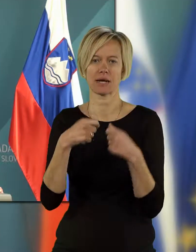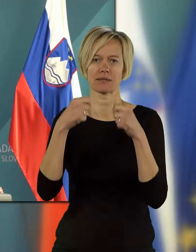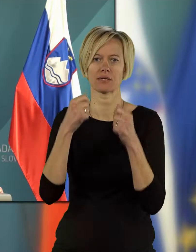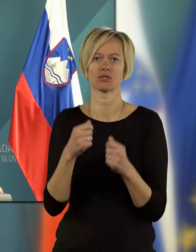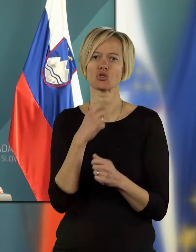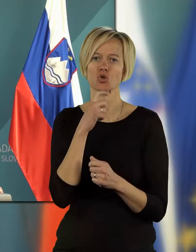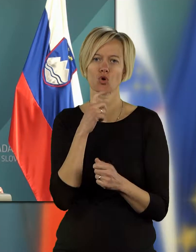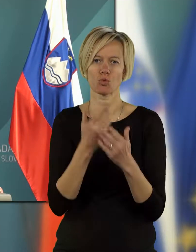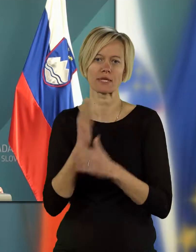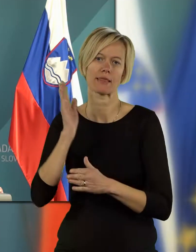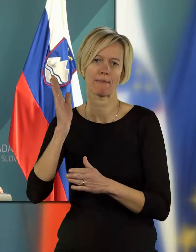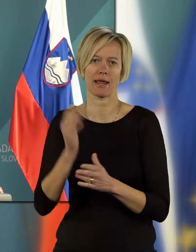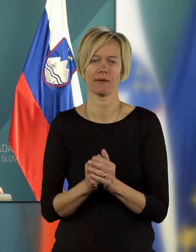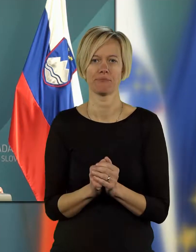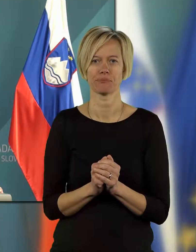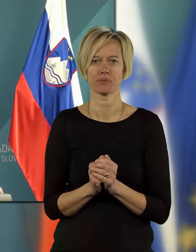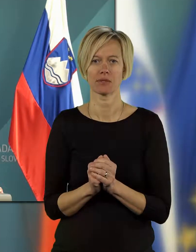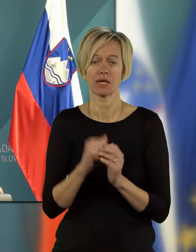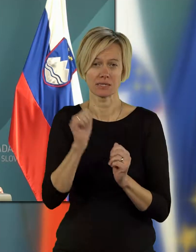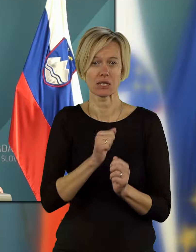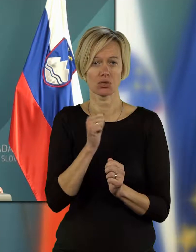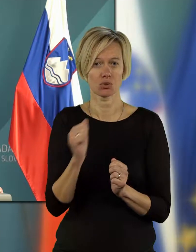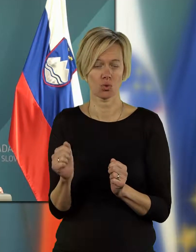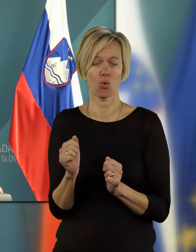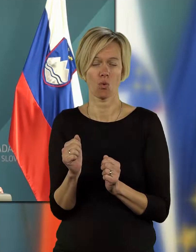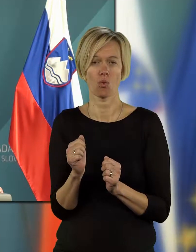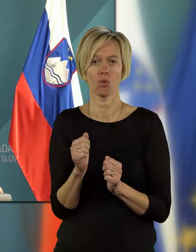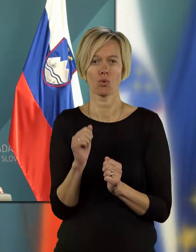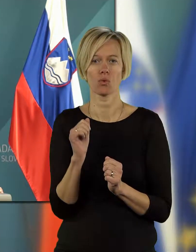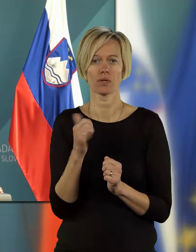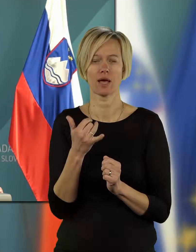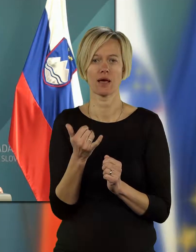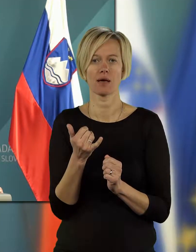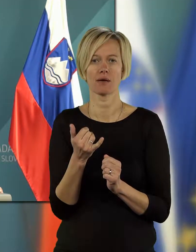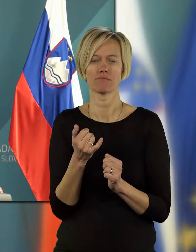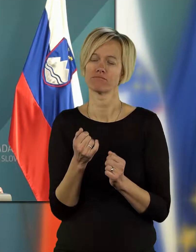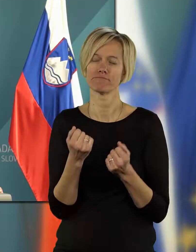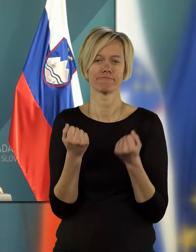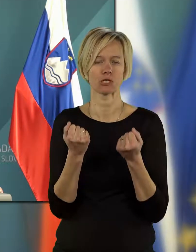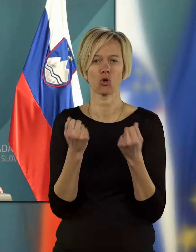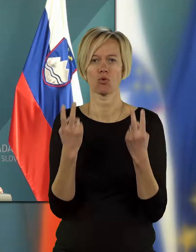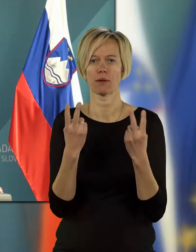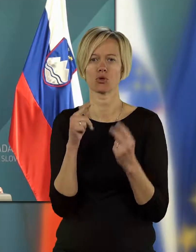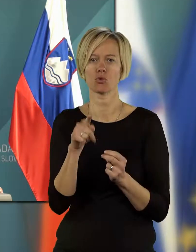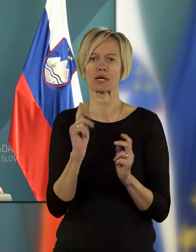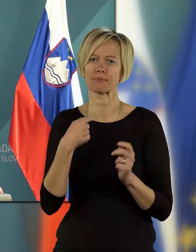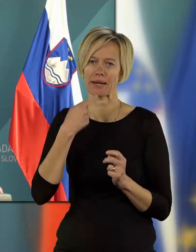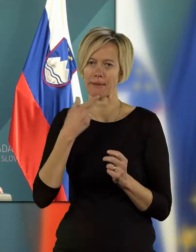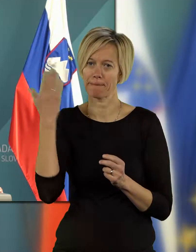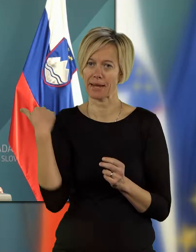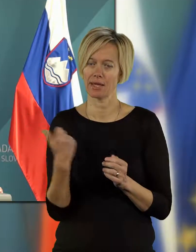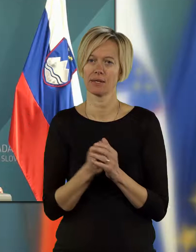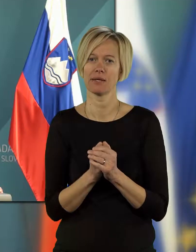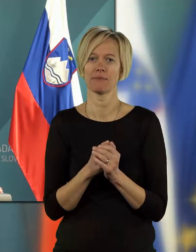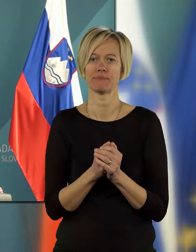tudi zgodbo za naprej. Zaradi tega je to tako pomembno to, kar sem